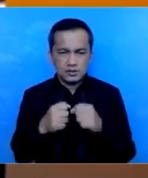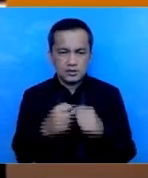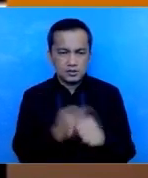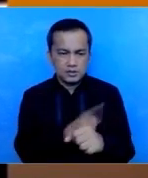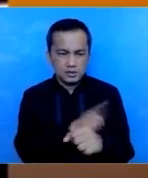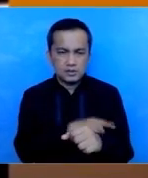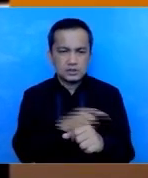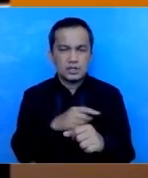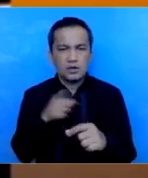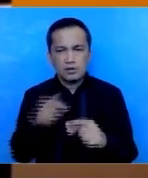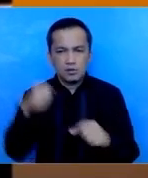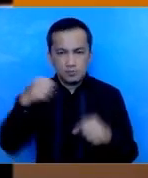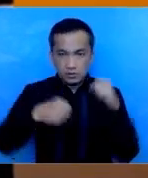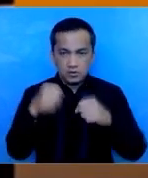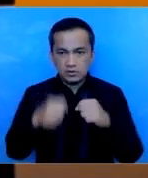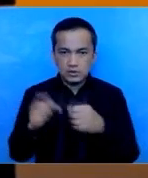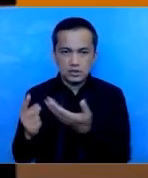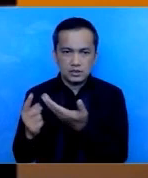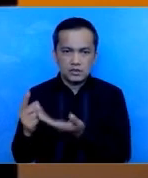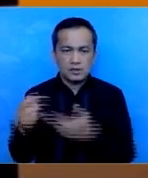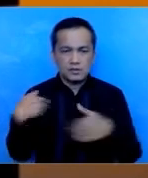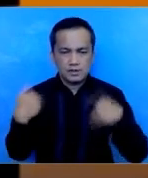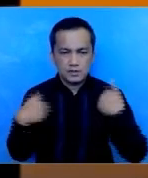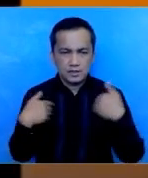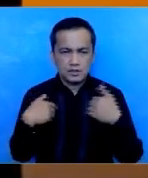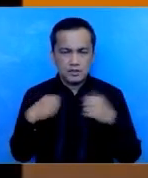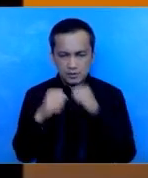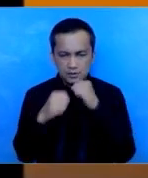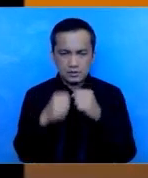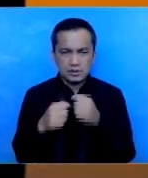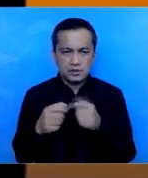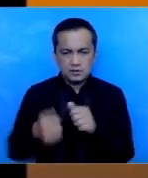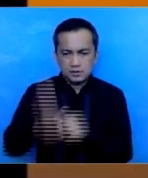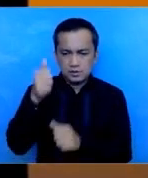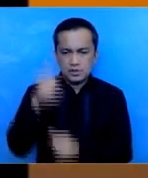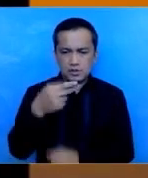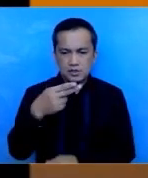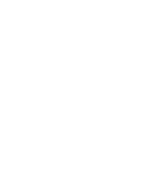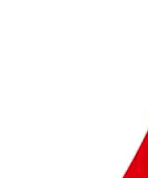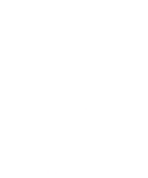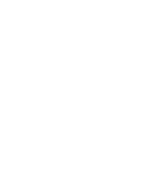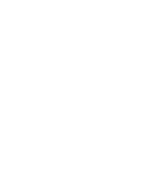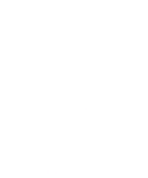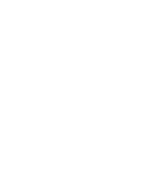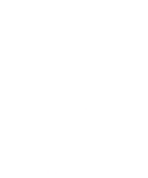ang naging pinakabatang boksingero na nanalo ng heavyweight title sa edad na 20.